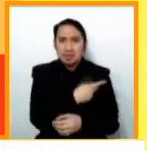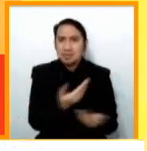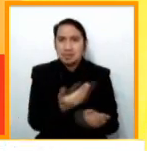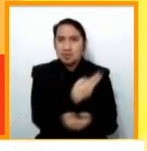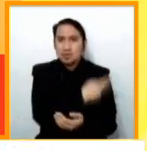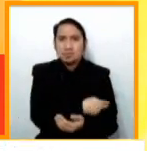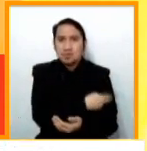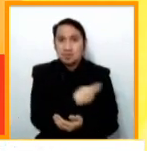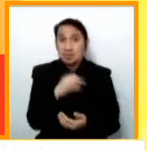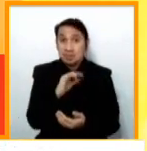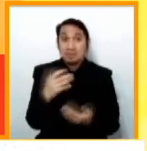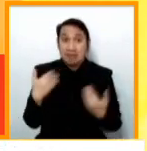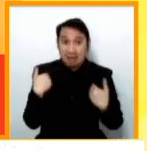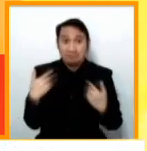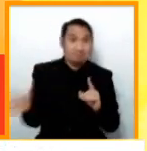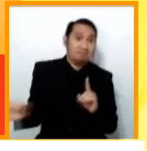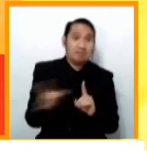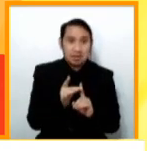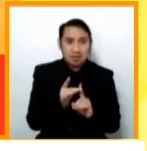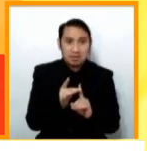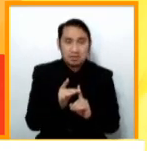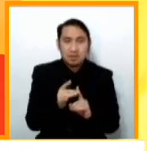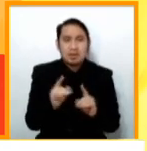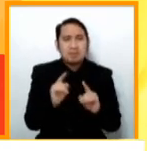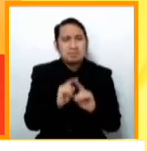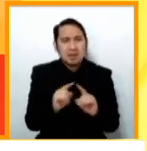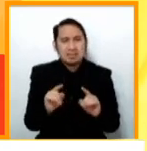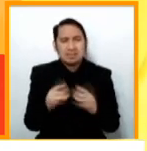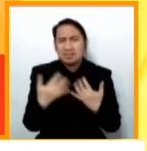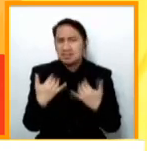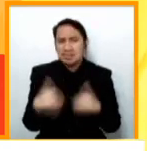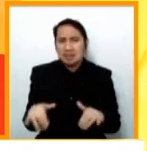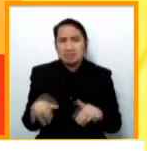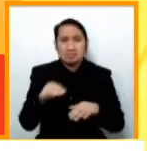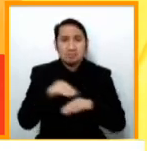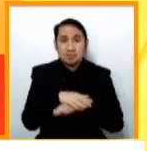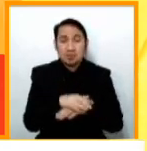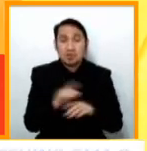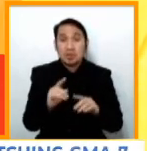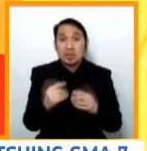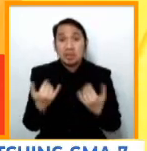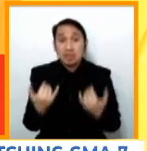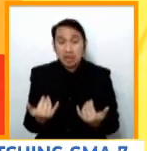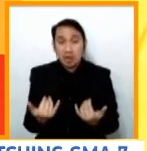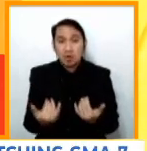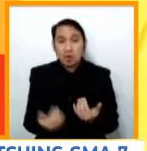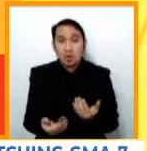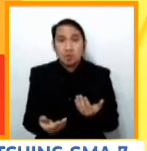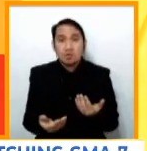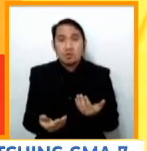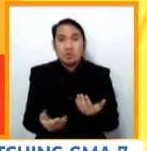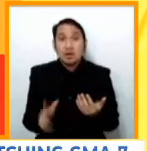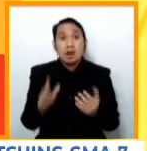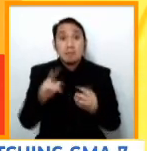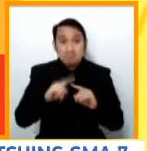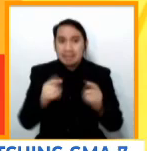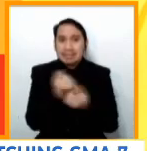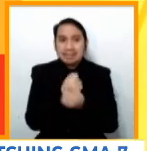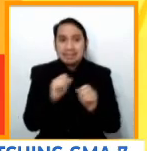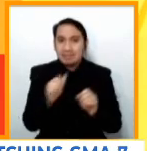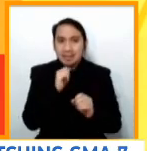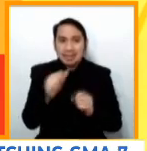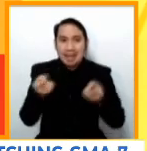COVID ulit. No? Pero pare-pare ang epekto nila. Mm-hmm. Konti ang lumalala sa severe o critical. No? So yun, I think